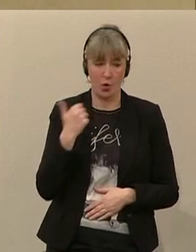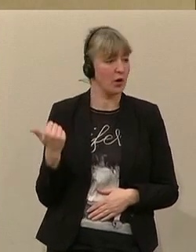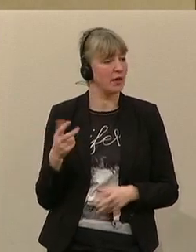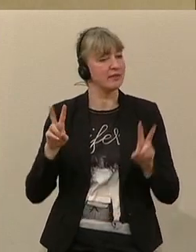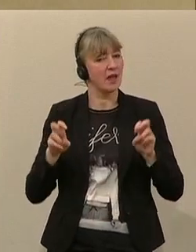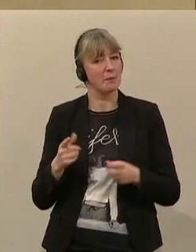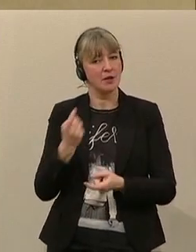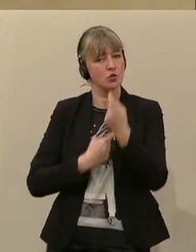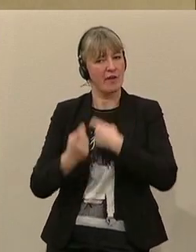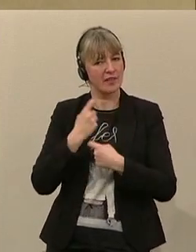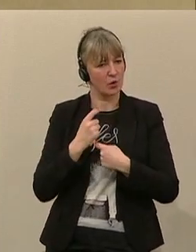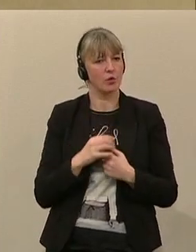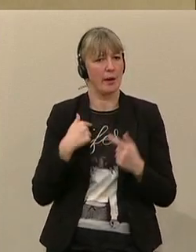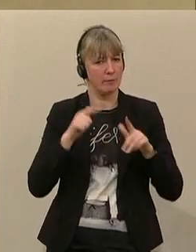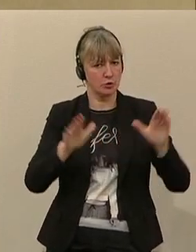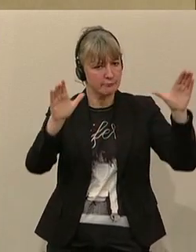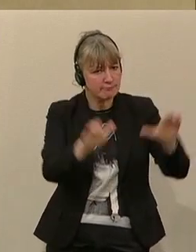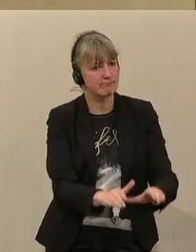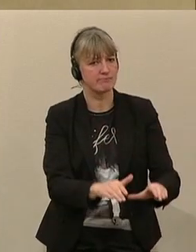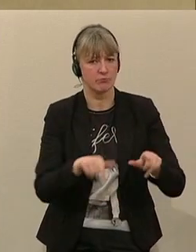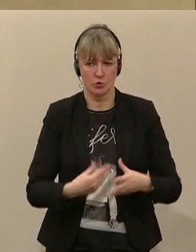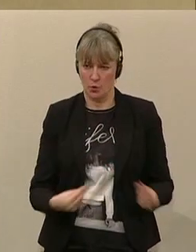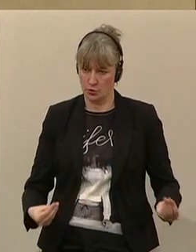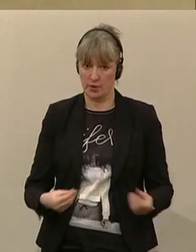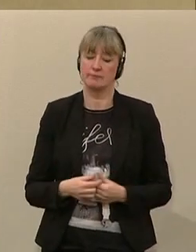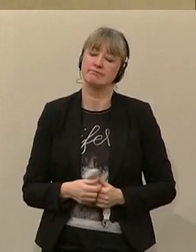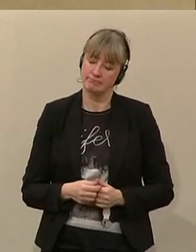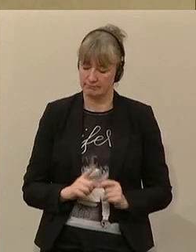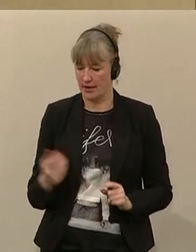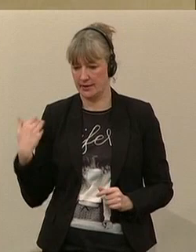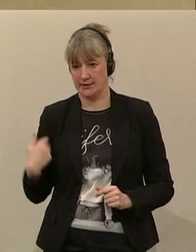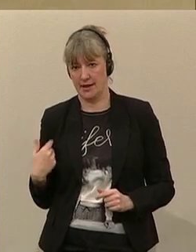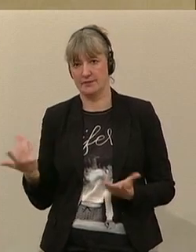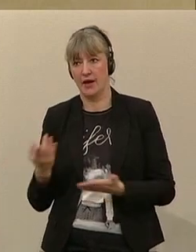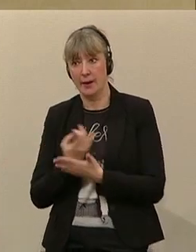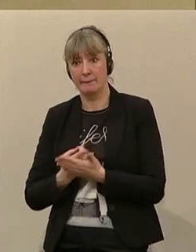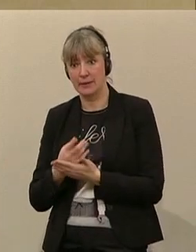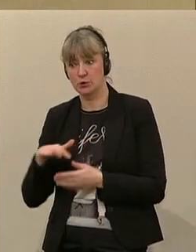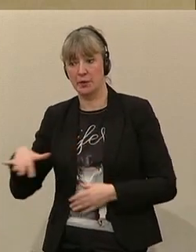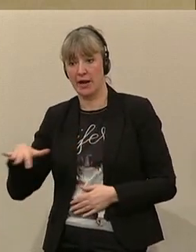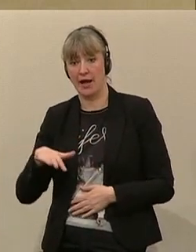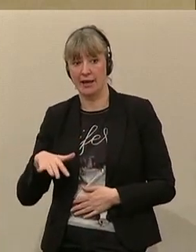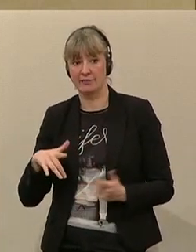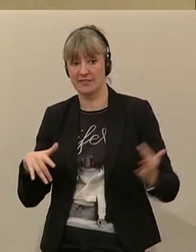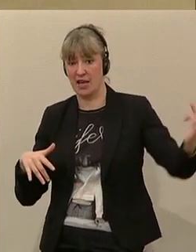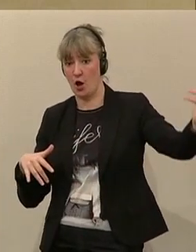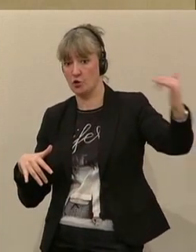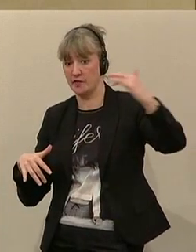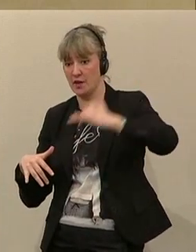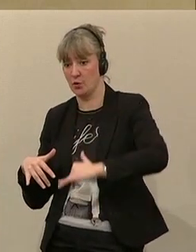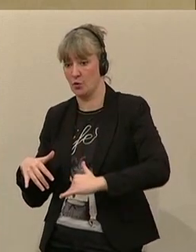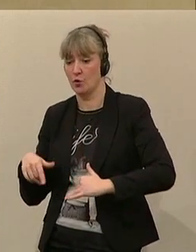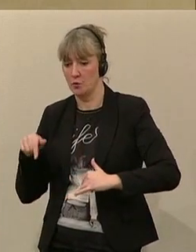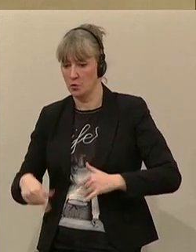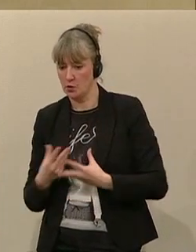das Themenbereich Zuwanderung, die wir eindämmen müssen, die wir in den Griff kriegen müssen, dann müssen wir auf der anderen Seite im Bildungsbereich deren Auswirkungen dieser Massenzuwanderung